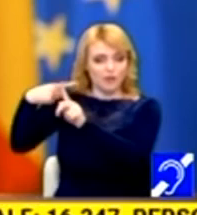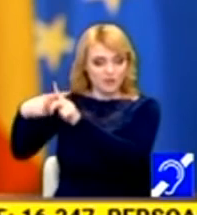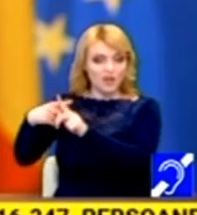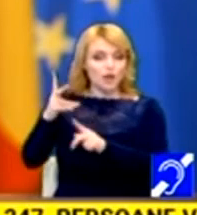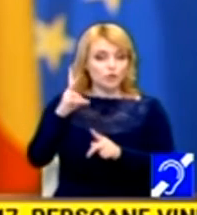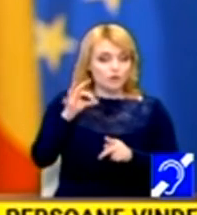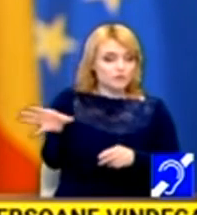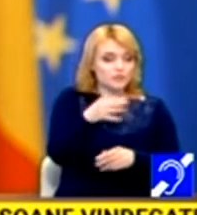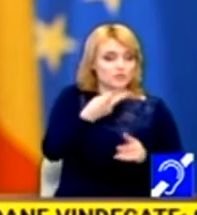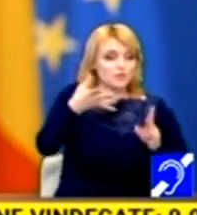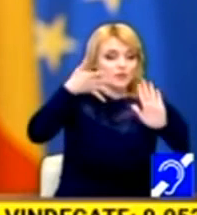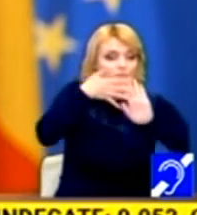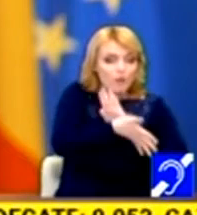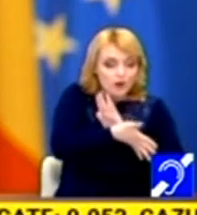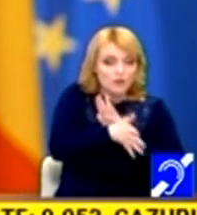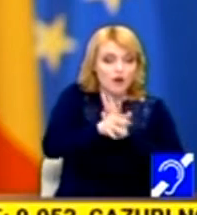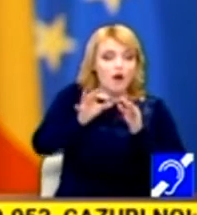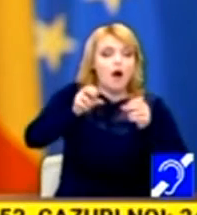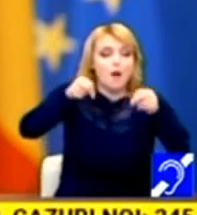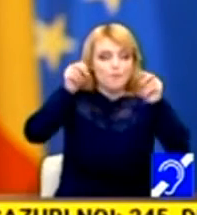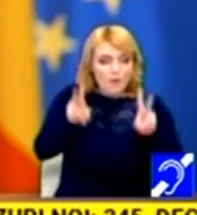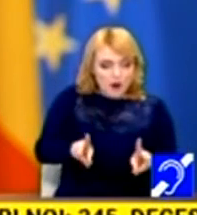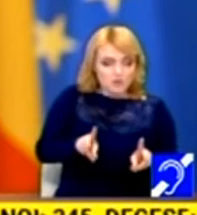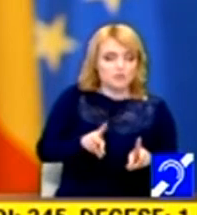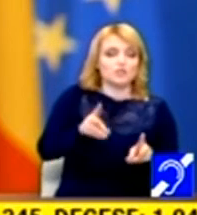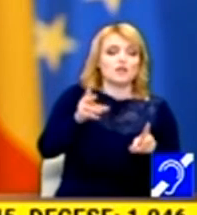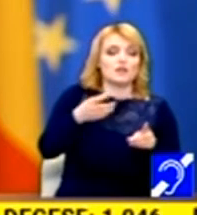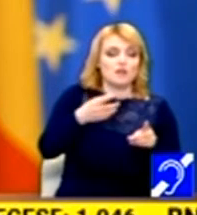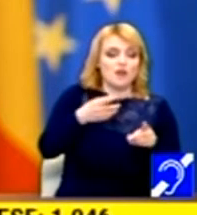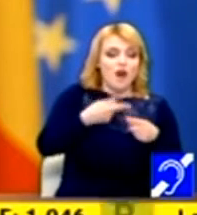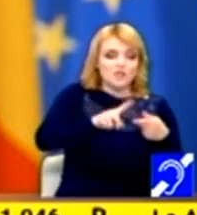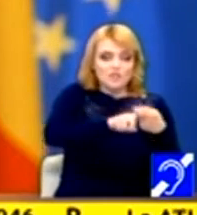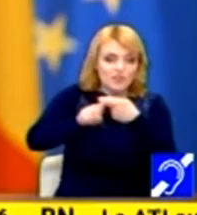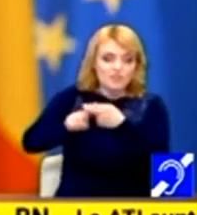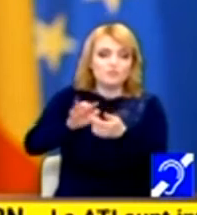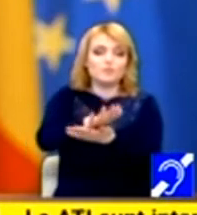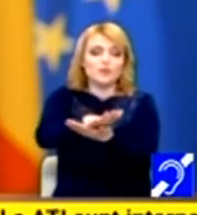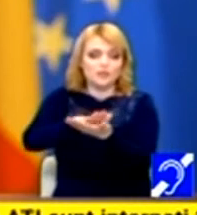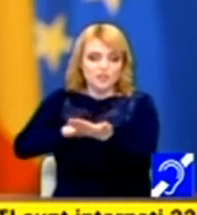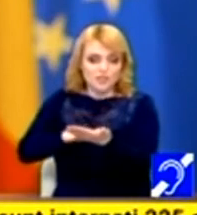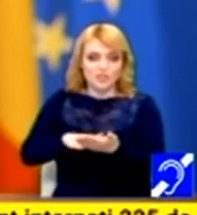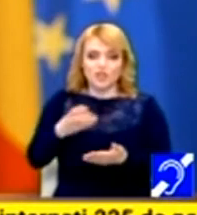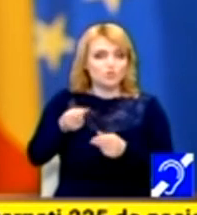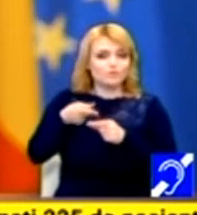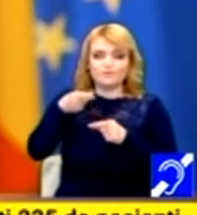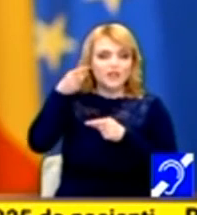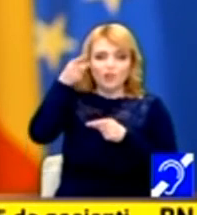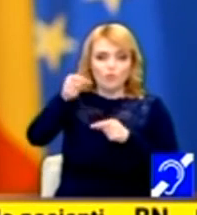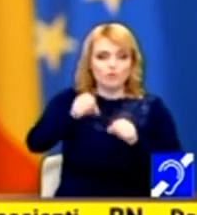să conștientizăm cu toții că pericolul reprezentat de acest virus este departe de a fi